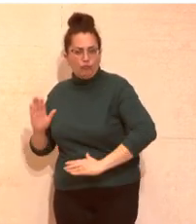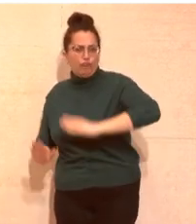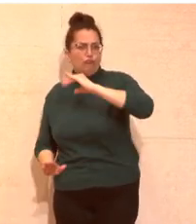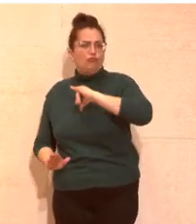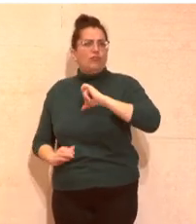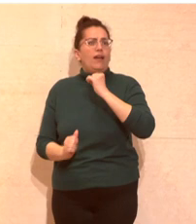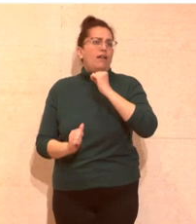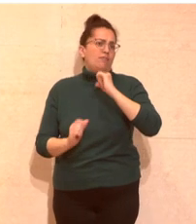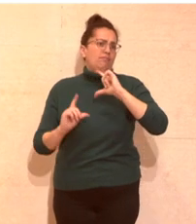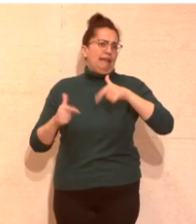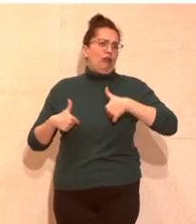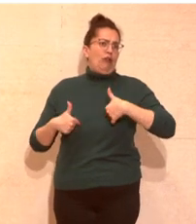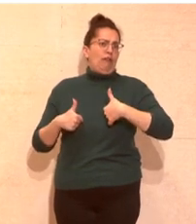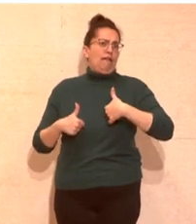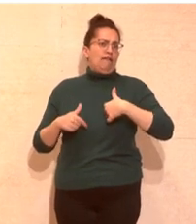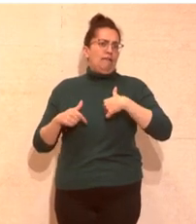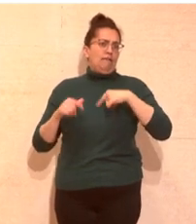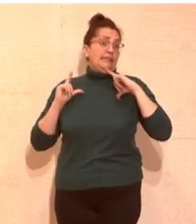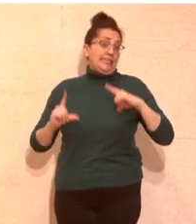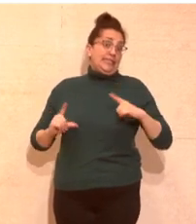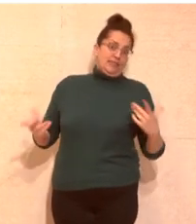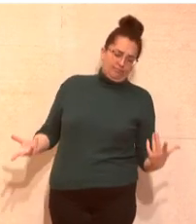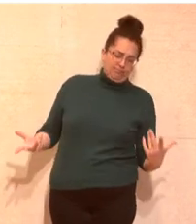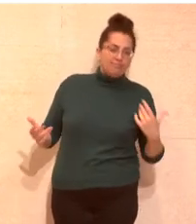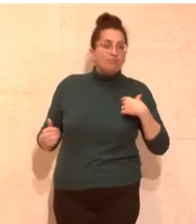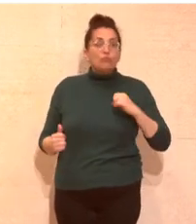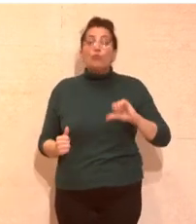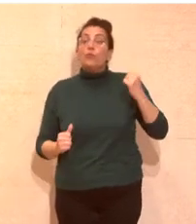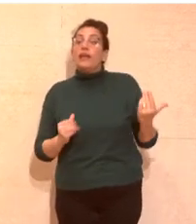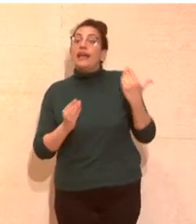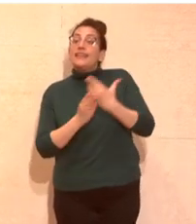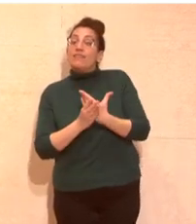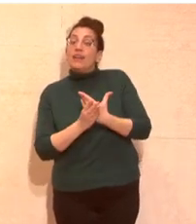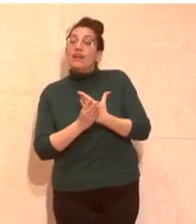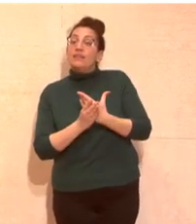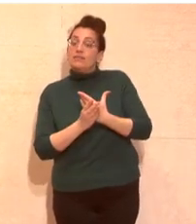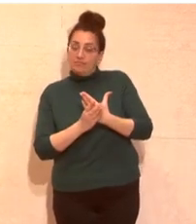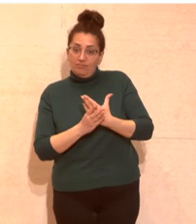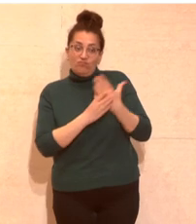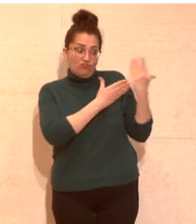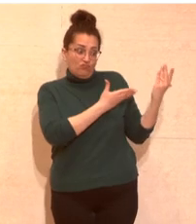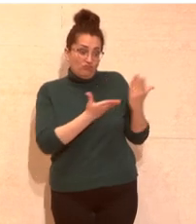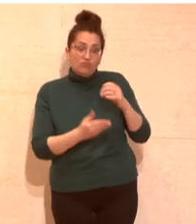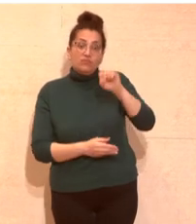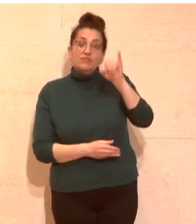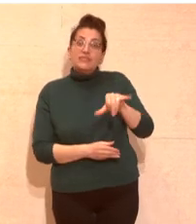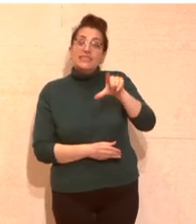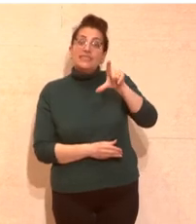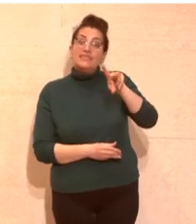et je suis ravie d'accueillir notre première conférencière, le docteur Sylvie Royan-Parolin. Sylvie